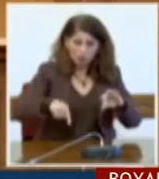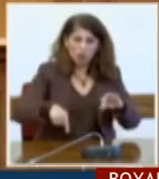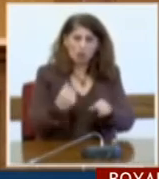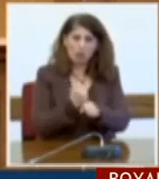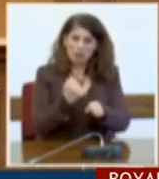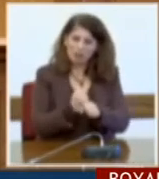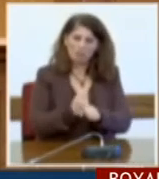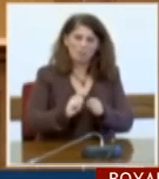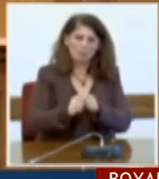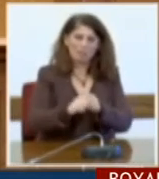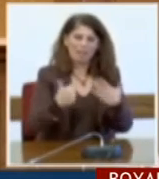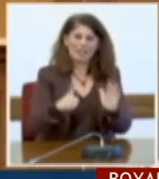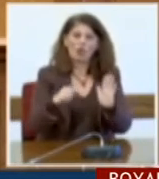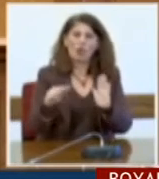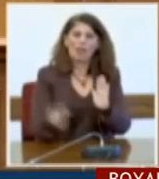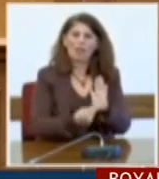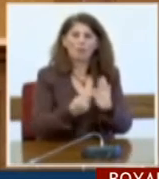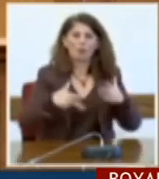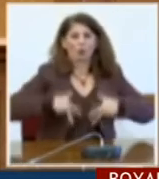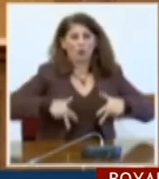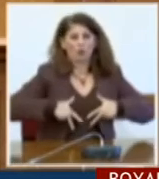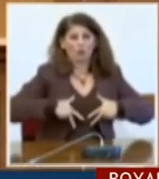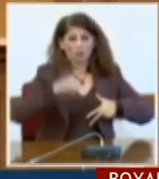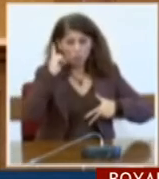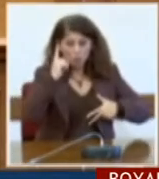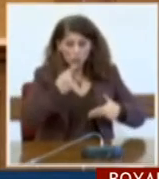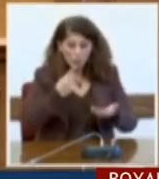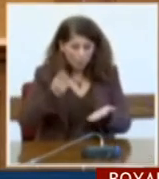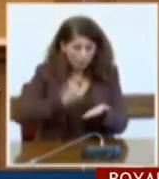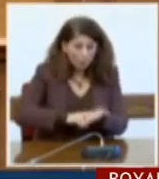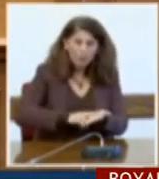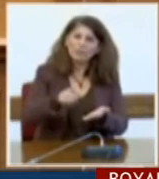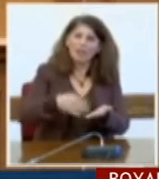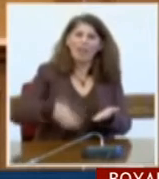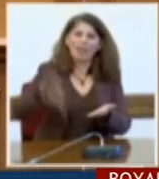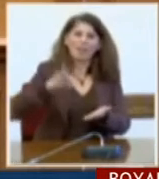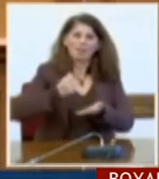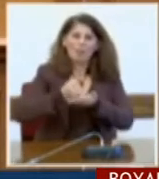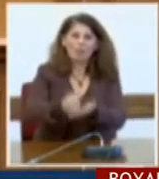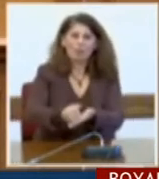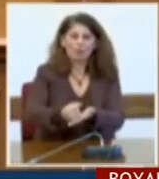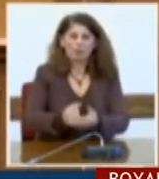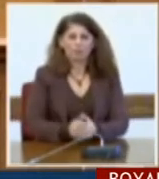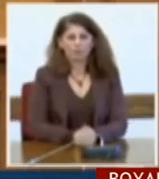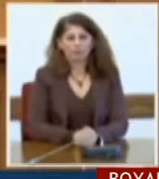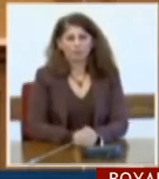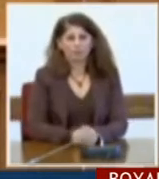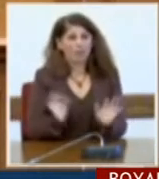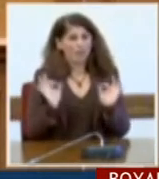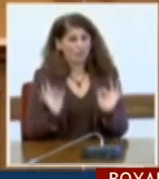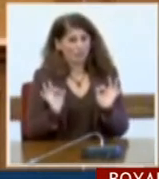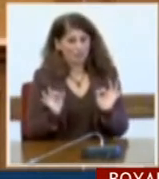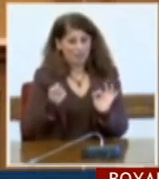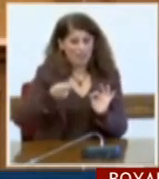στην πρώτη δουλειά, στο πρώτο ένσημο το οποίο θα κολλήσουν. Και βέβαια, την αύξηση